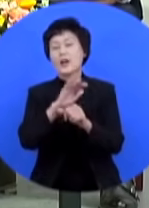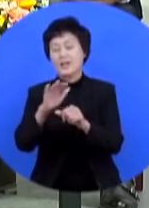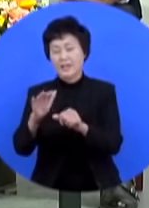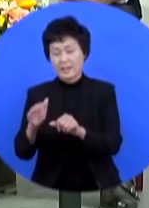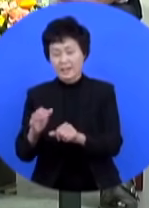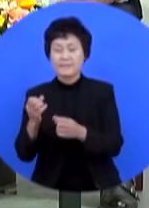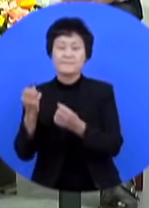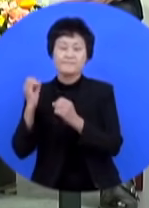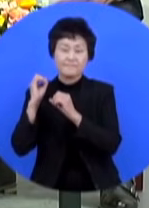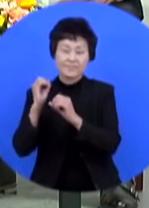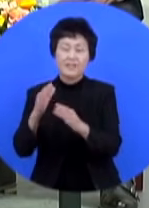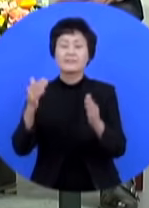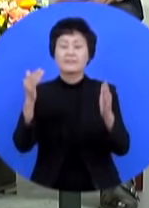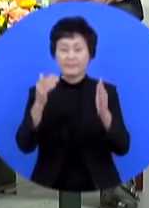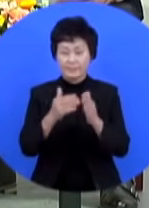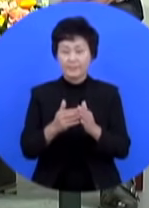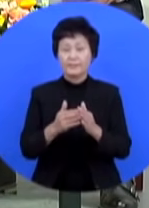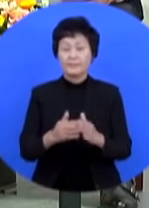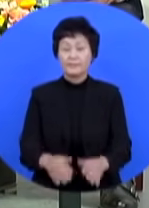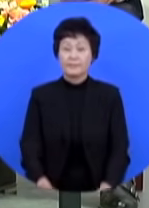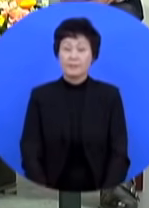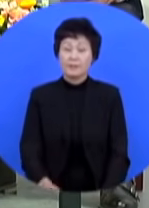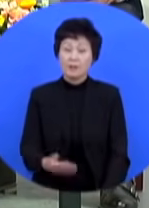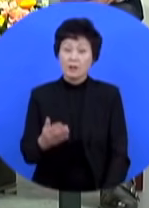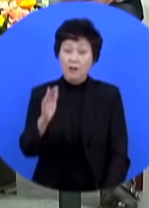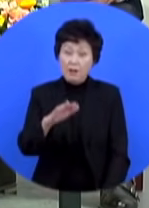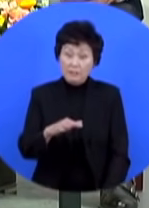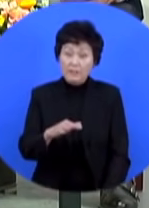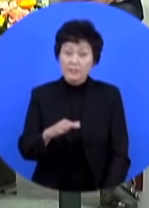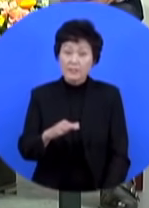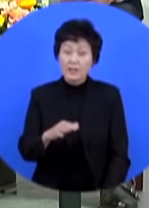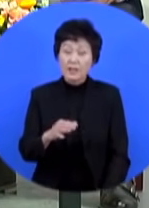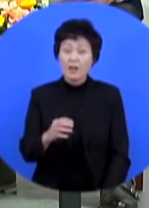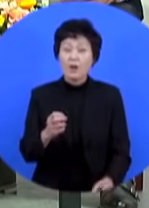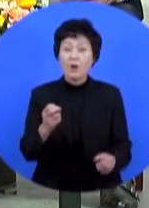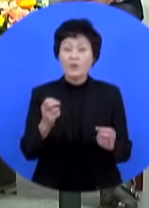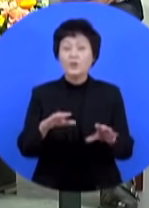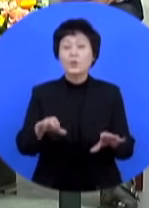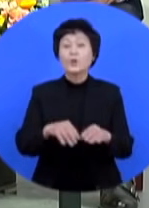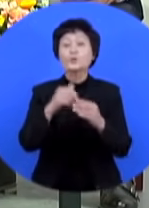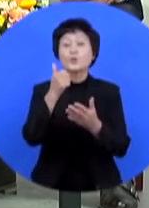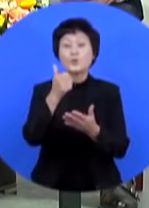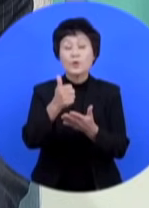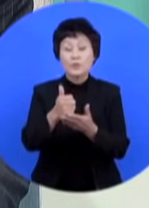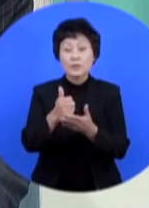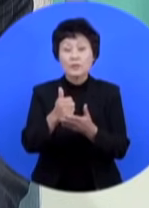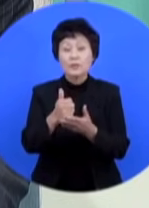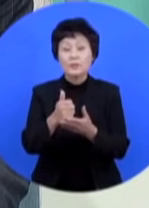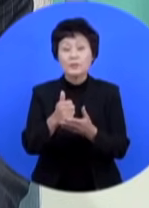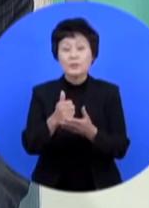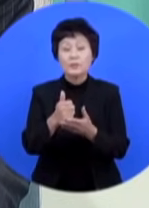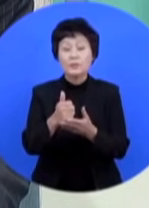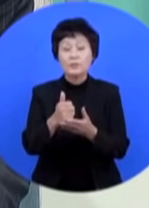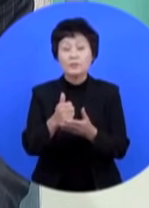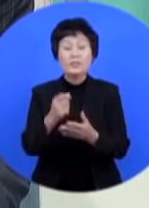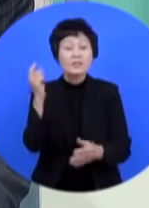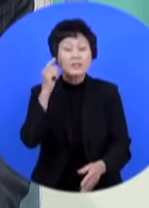소강성 목사님께서 이 얘기를 어떻게 보면 드러내셨는데 네. 소강성 목사님께 어떤 얘기를